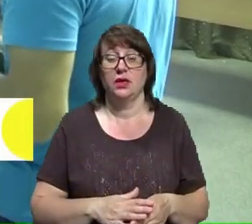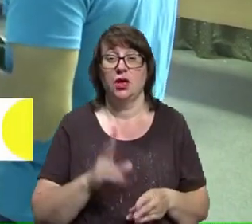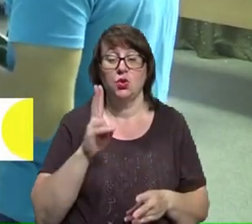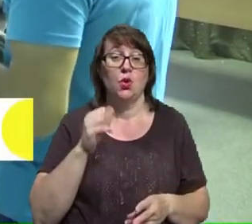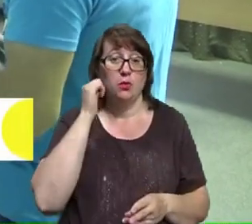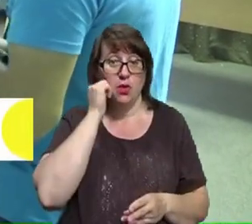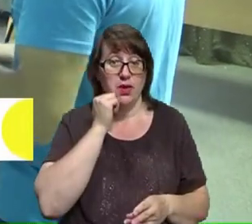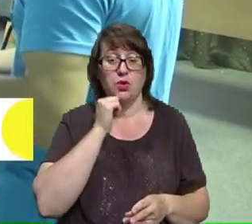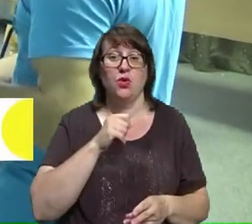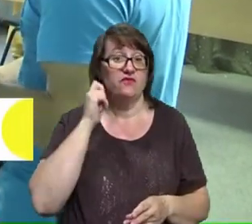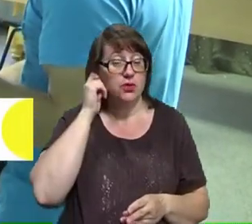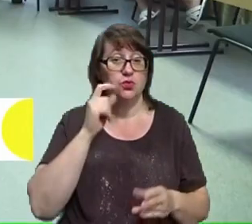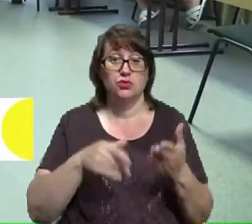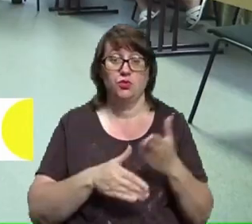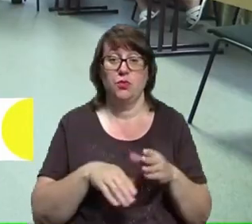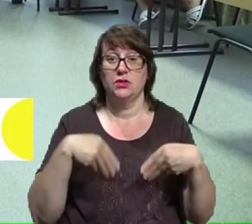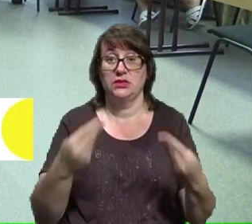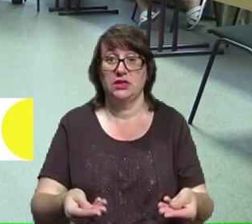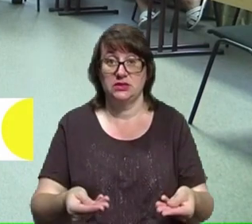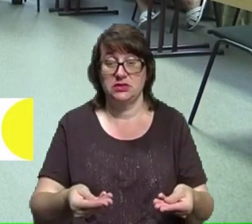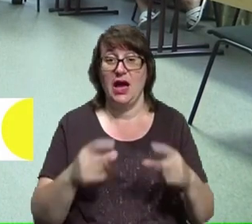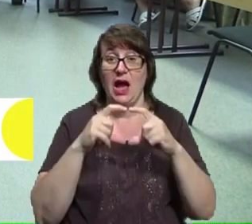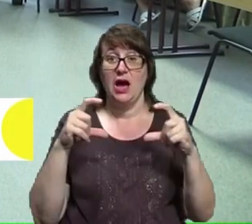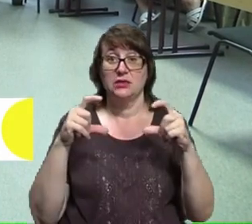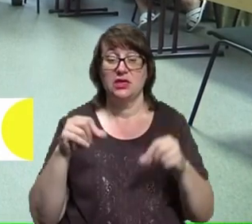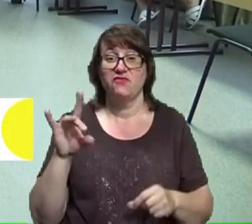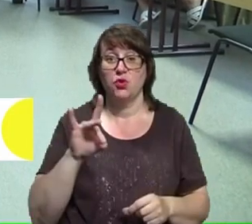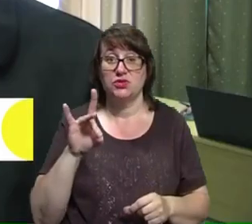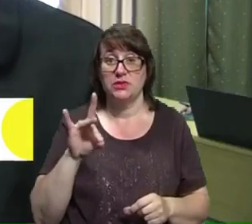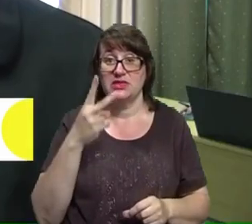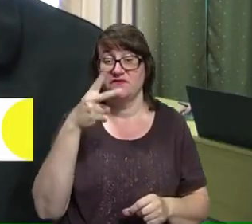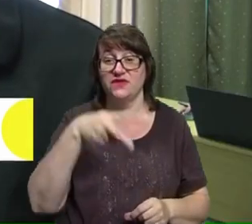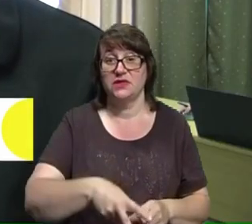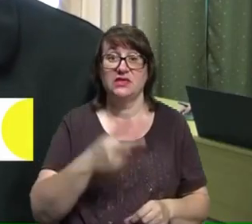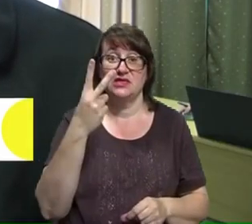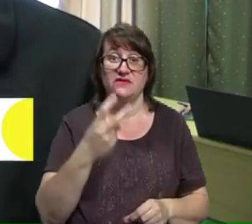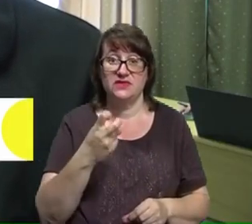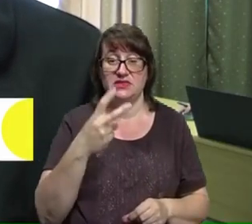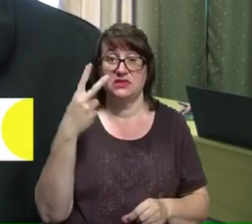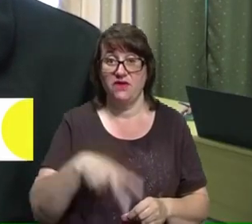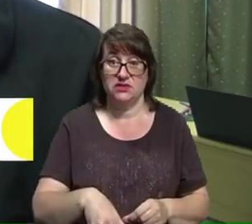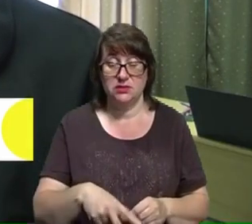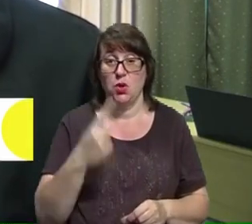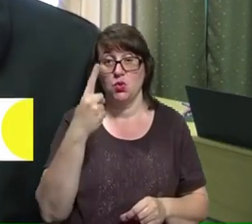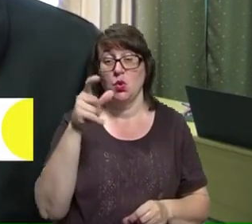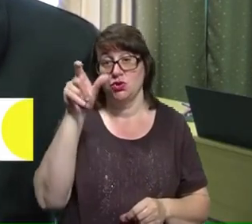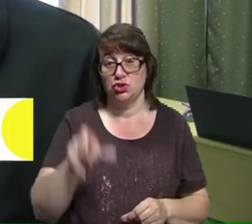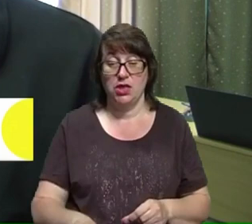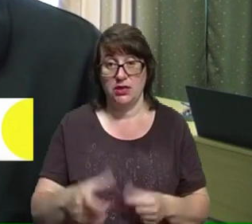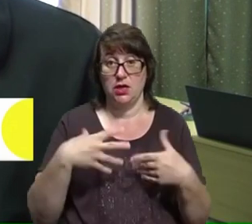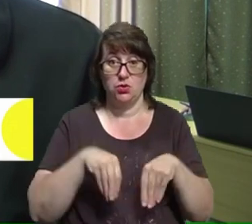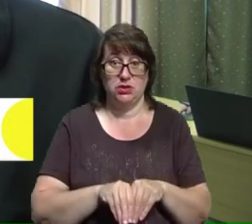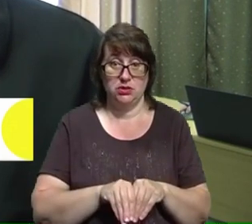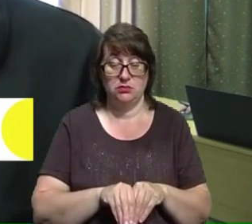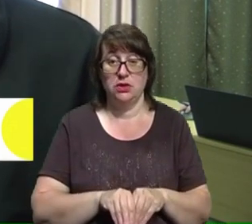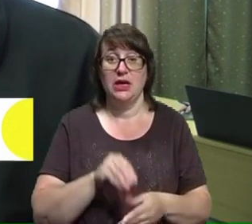допомога надається на картки в розмірі 2220 гривень на одного члена родини. Реєструється вся родина,